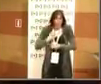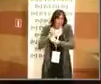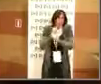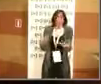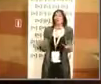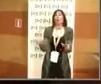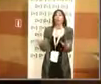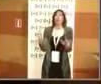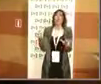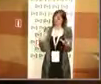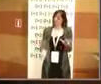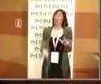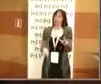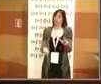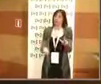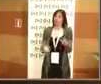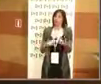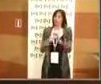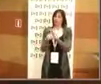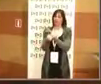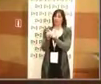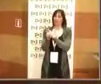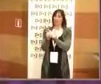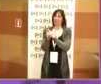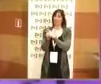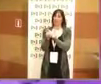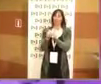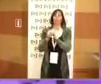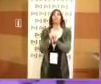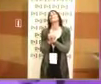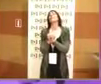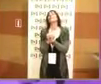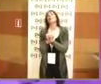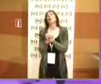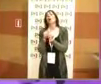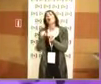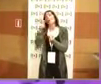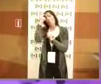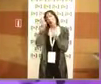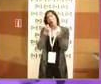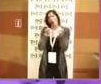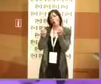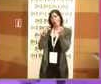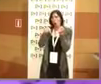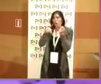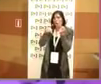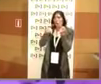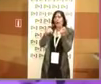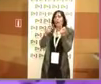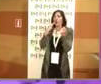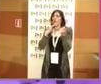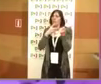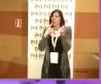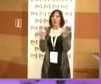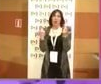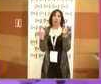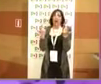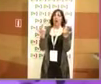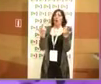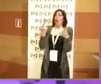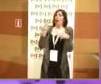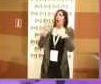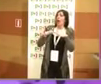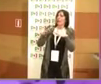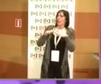politico. No, questo governo, è vero, È un esperimento ad